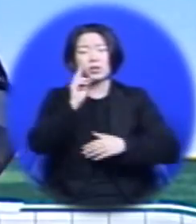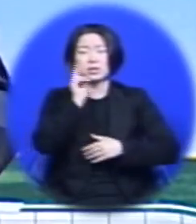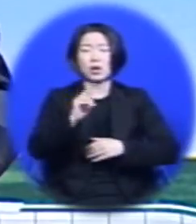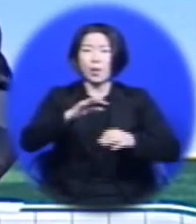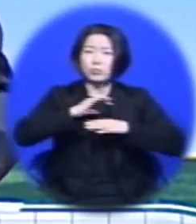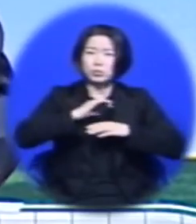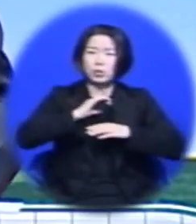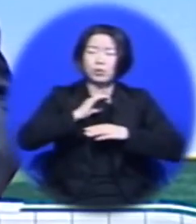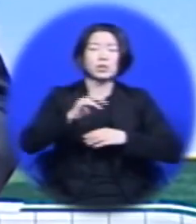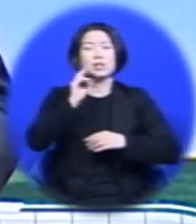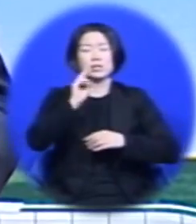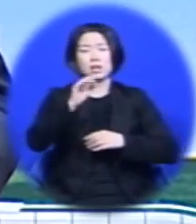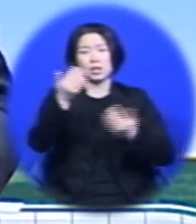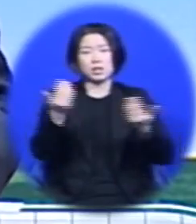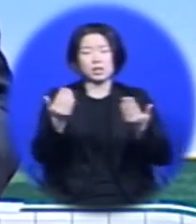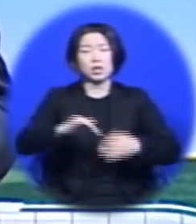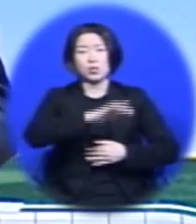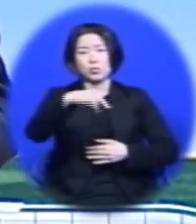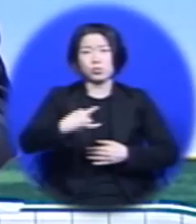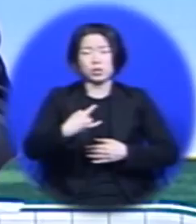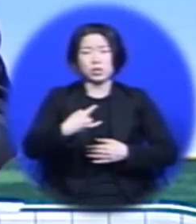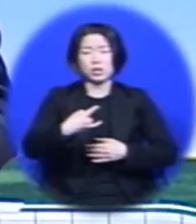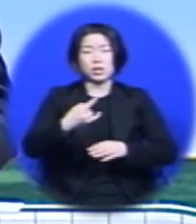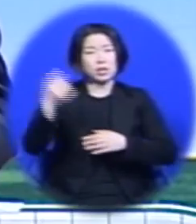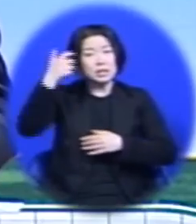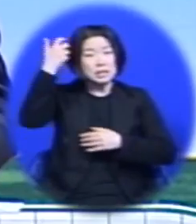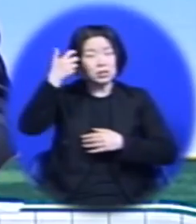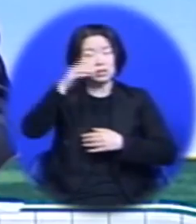비극이 우리에게 있는지 못합니다